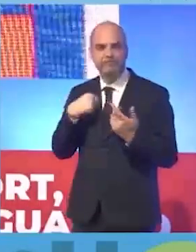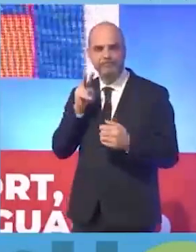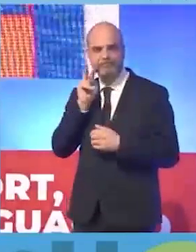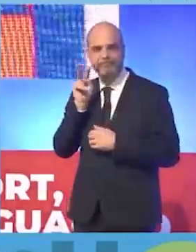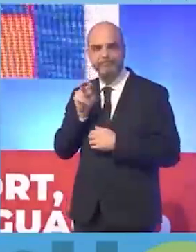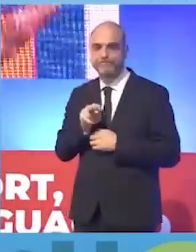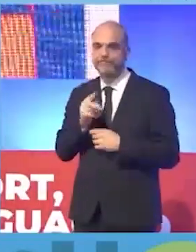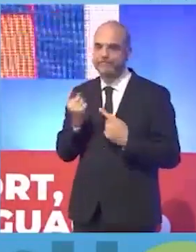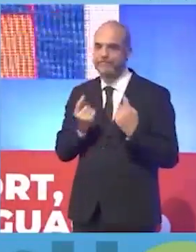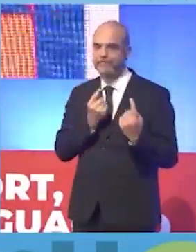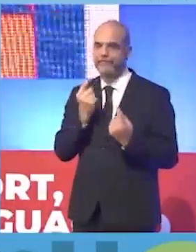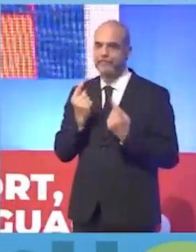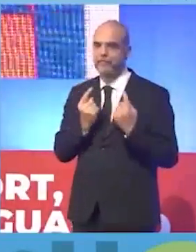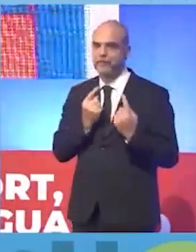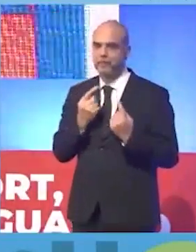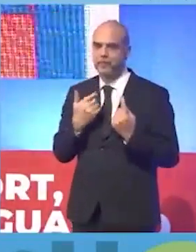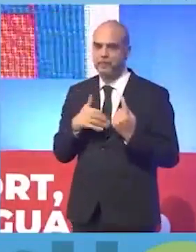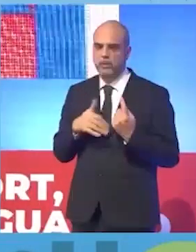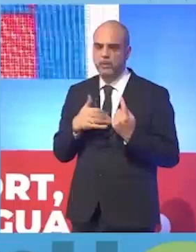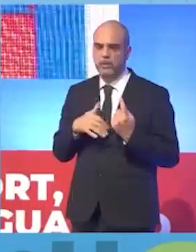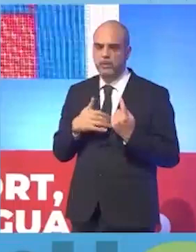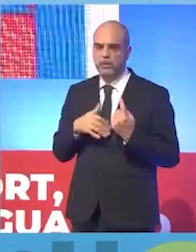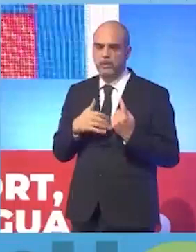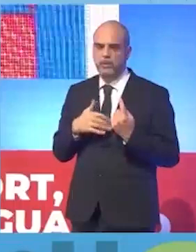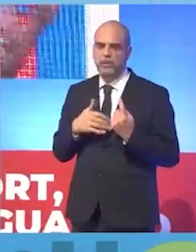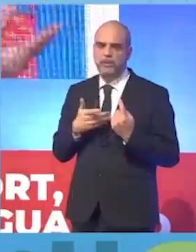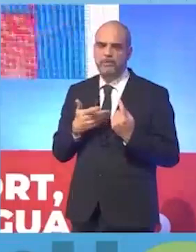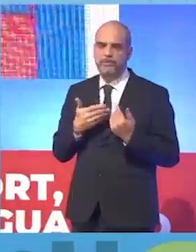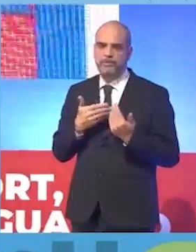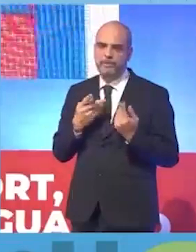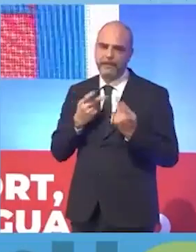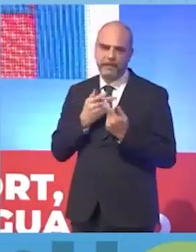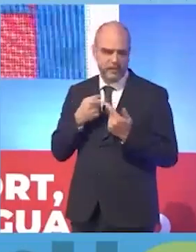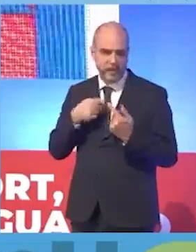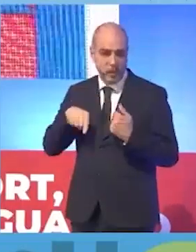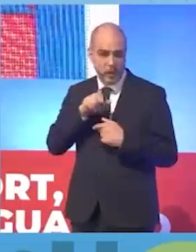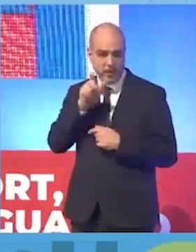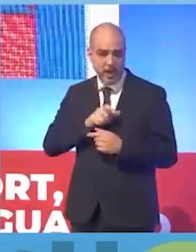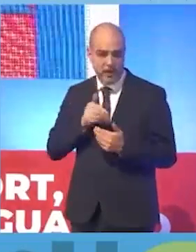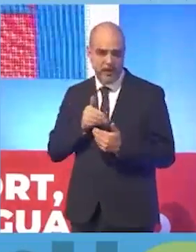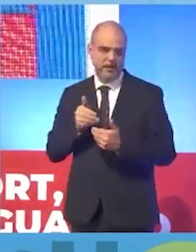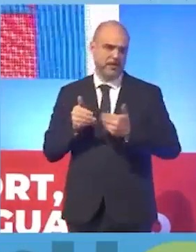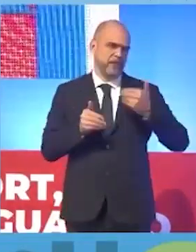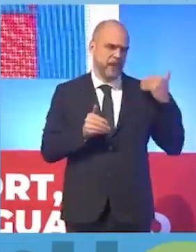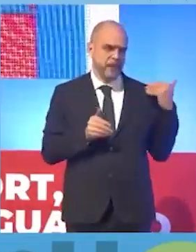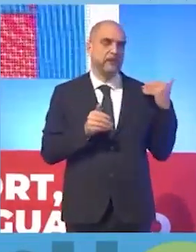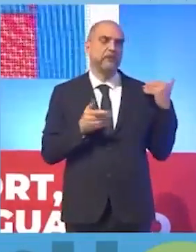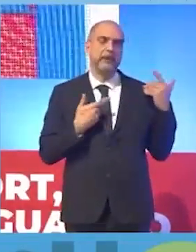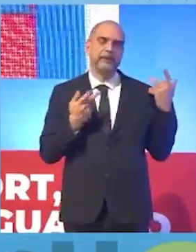è molto, si può dire, sì, indietro rispetto a noi, ma in generale